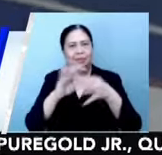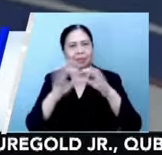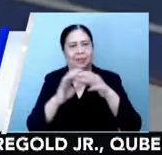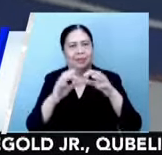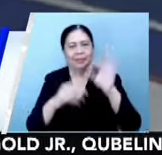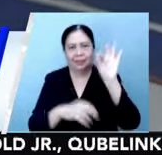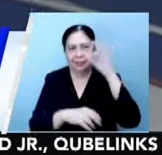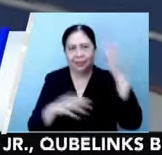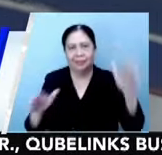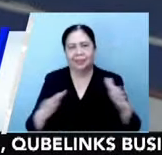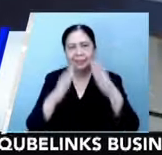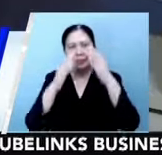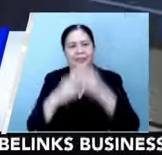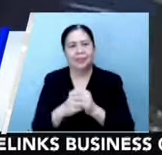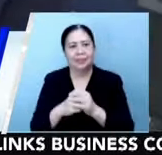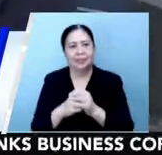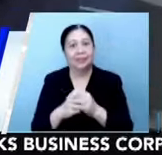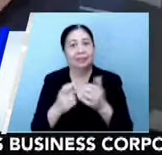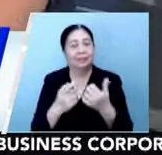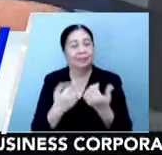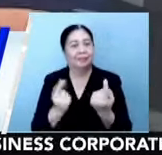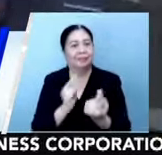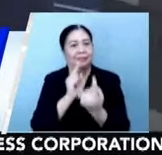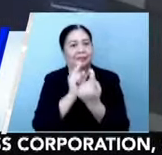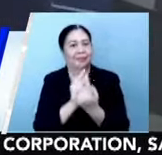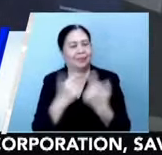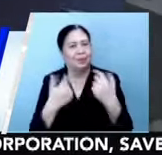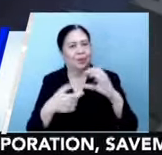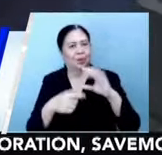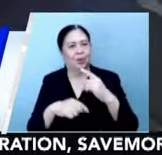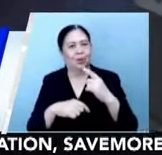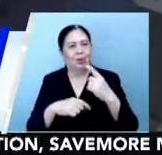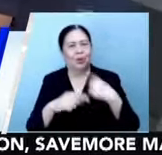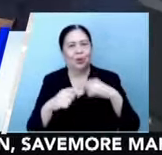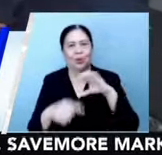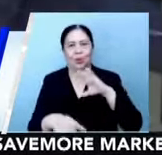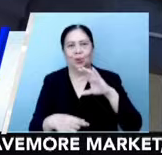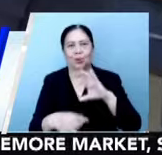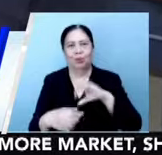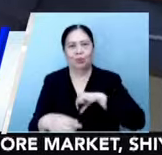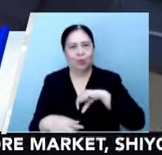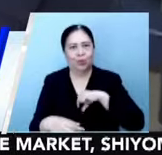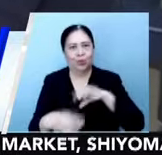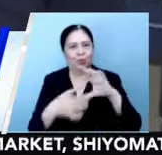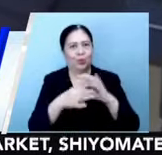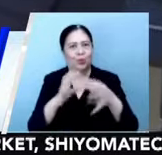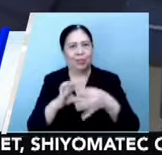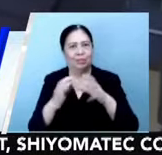dahil minsan ko lang makakaharap ang isang Olympian at world champion na gaya ni Carlos